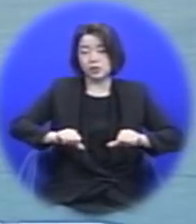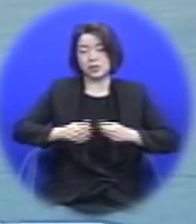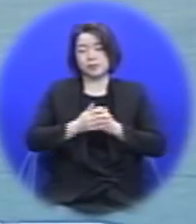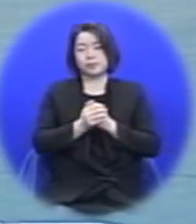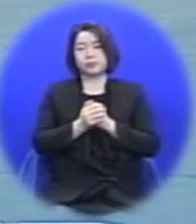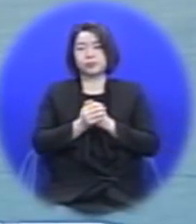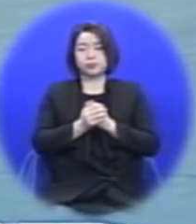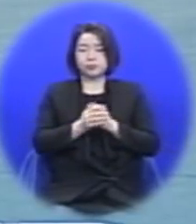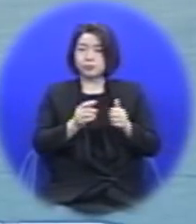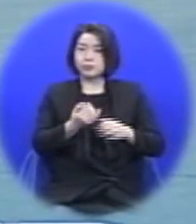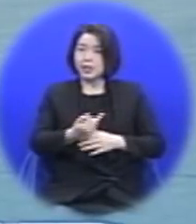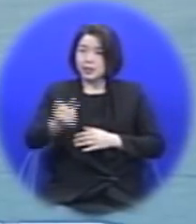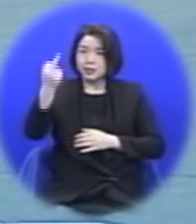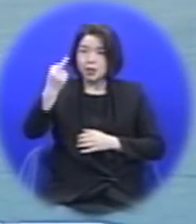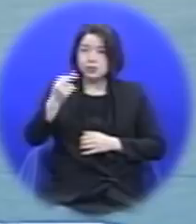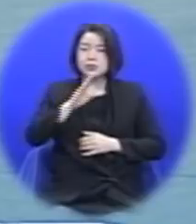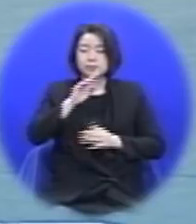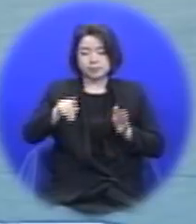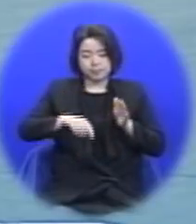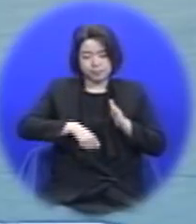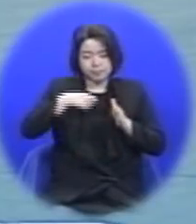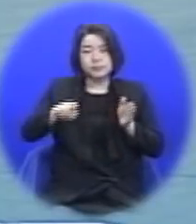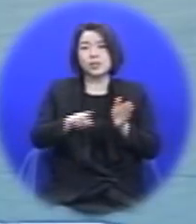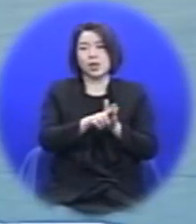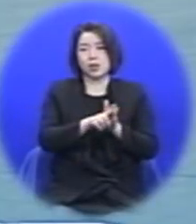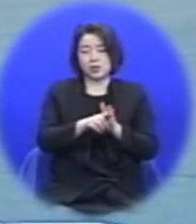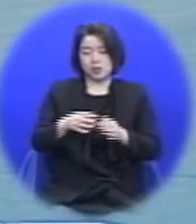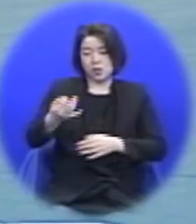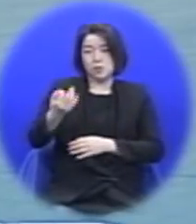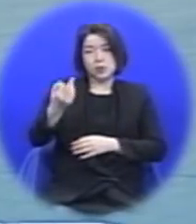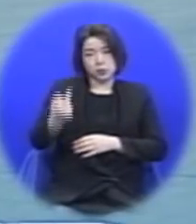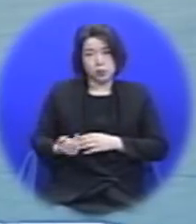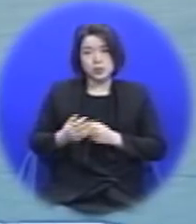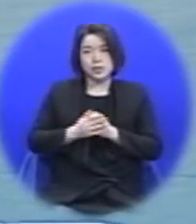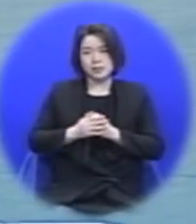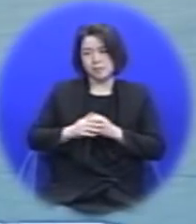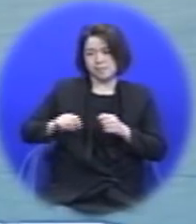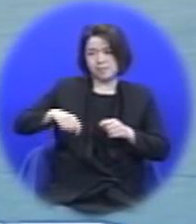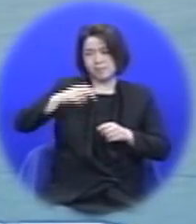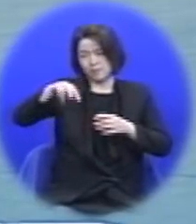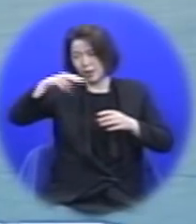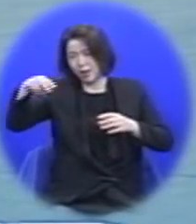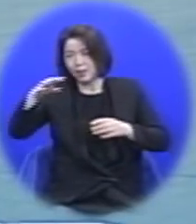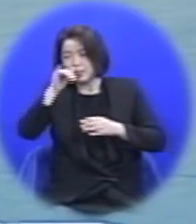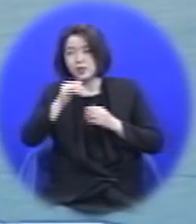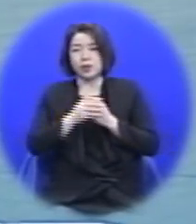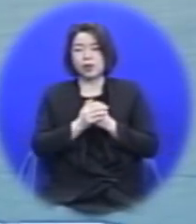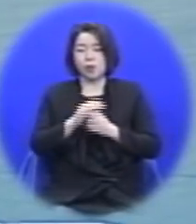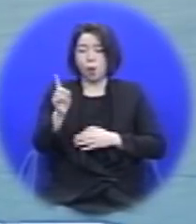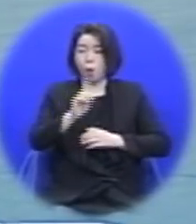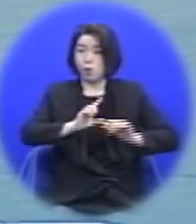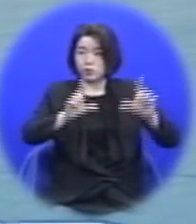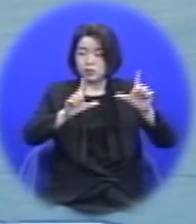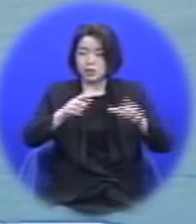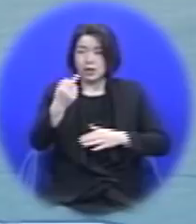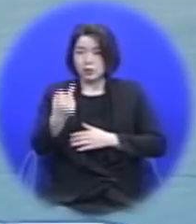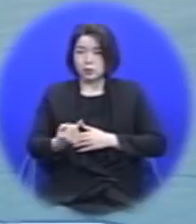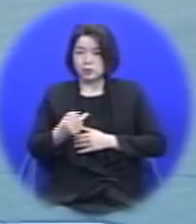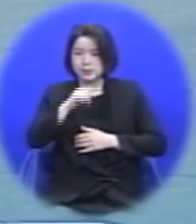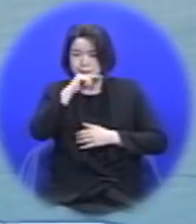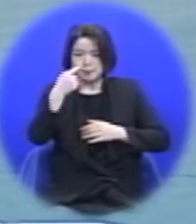신실하고 둘째는 방탕했습니다. 어느 날 동생이 피투성이가 된 옷을 입고 칼을